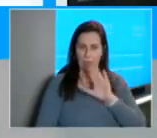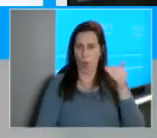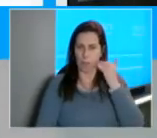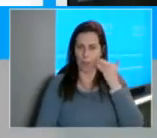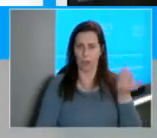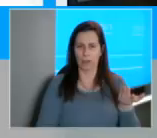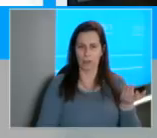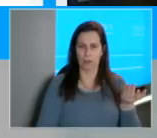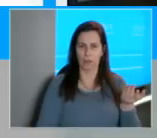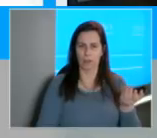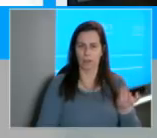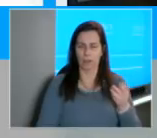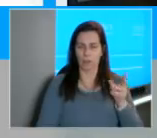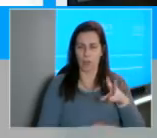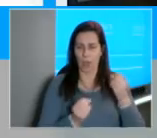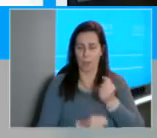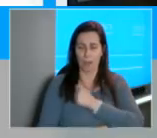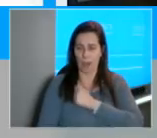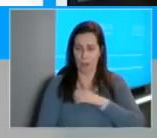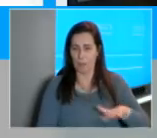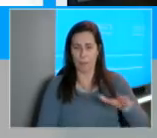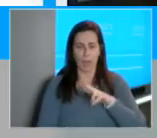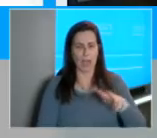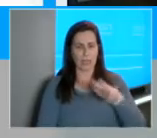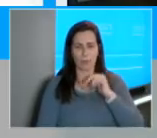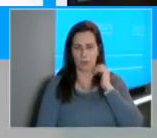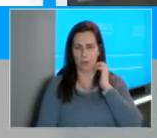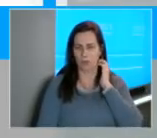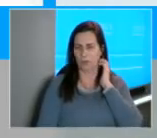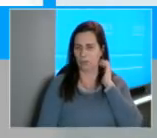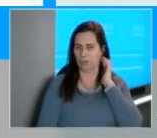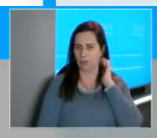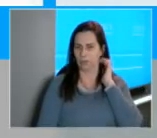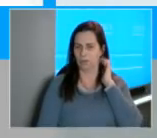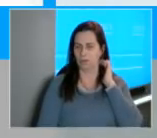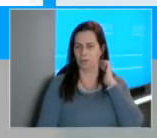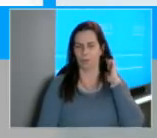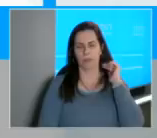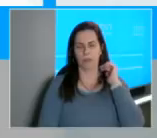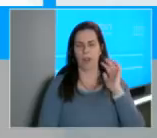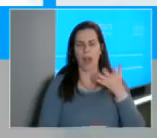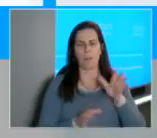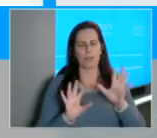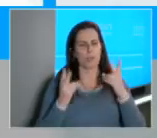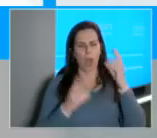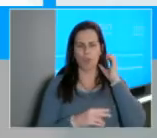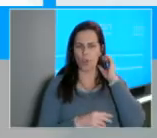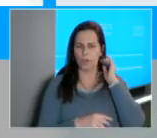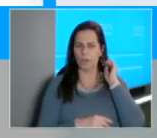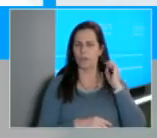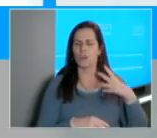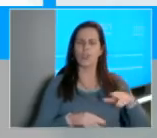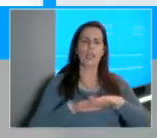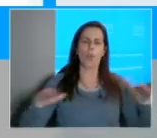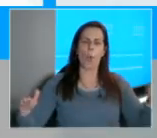ארצות הברית שבה יש לא מעט דת במרחב הציבורי. רגע, אז בוא רגע, למרות שיש הפרדה מדת ומדינה. למה זה באמת נורא נורא חשוב לשים